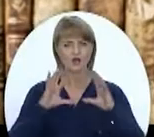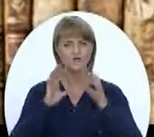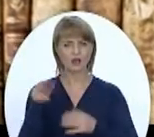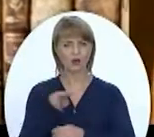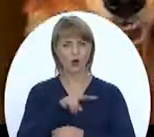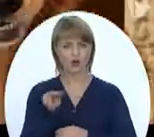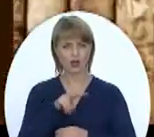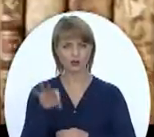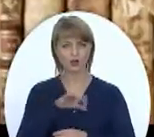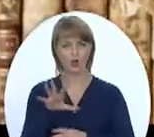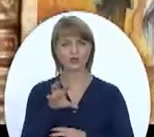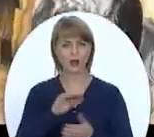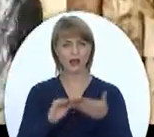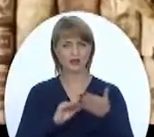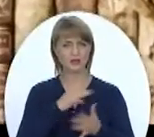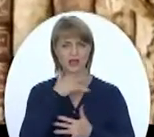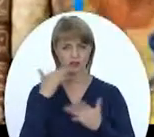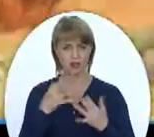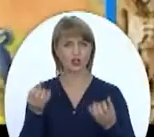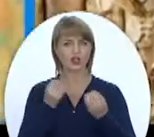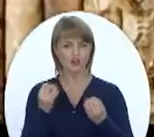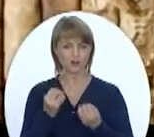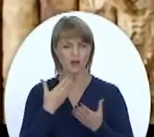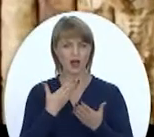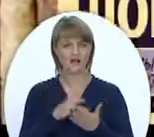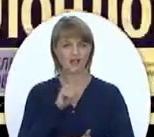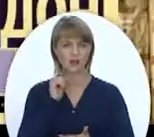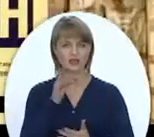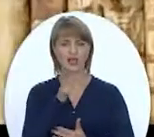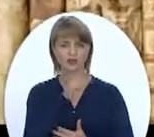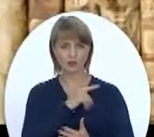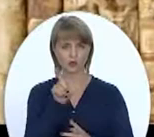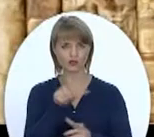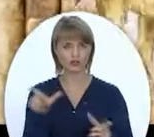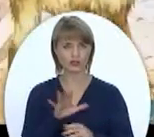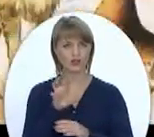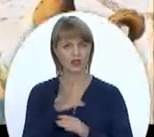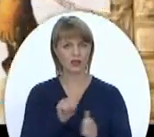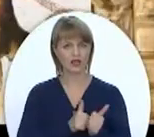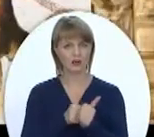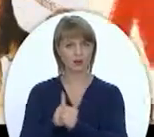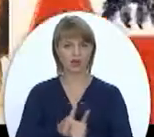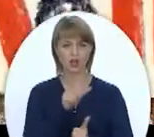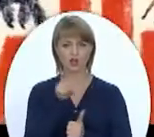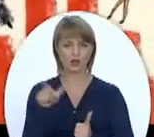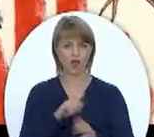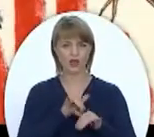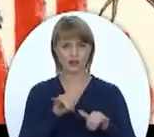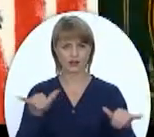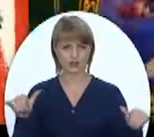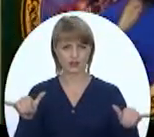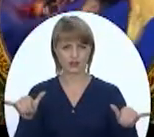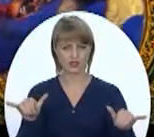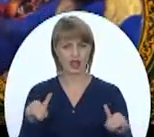В мировой литературе о собаках написано немало. Еще бы, ведь с молодых времен человечества собака сопровождала людей на пути